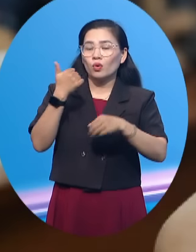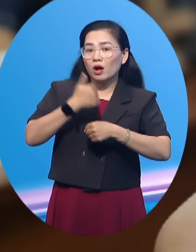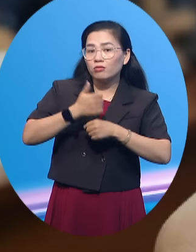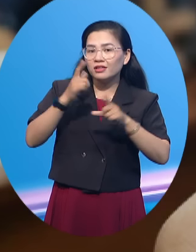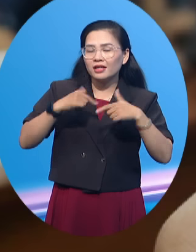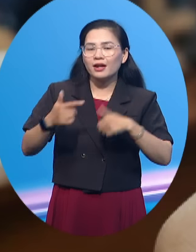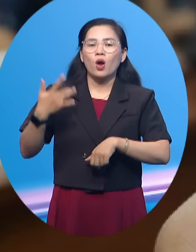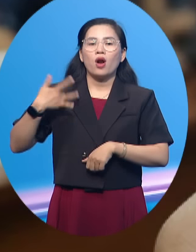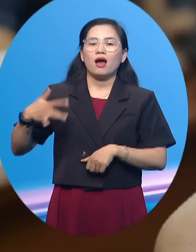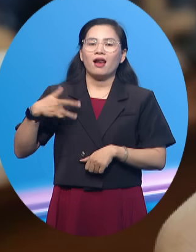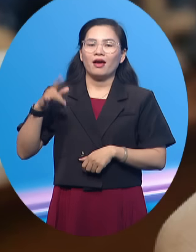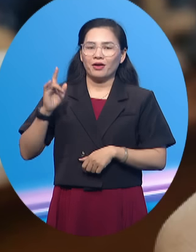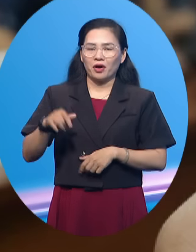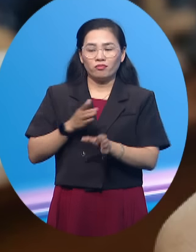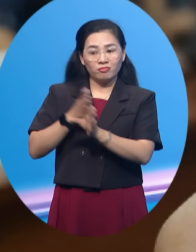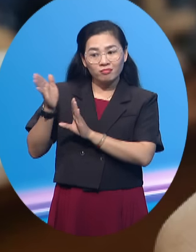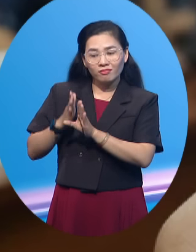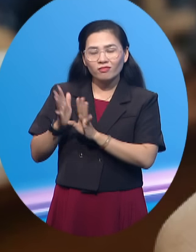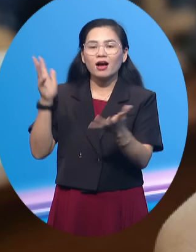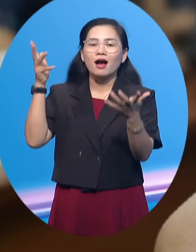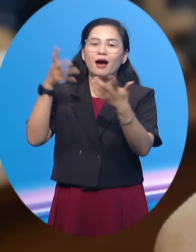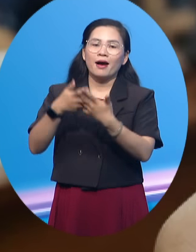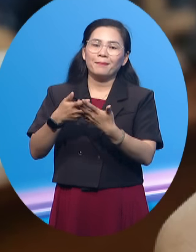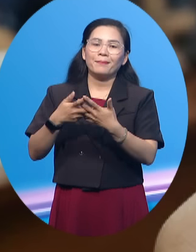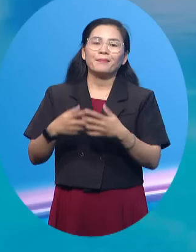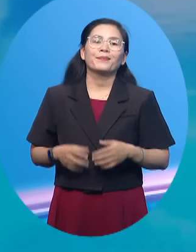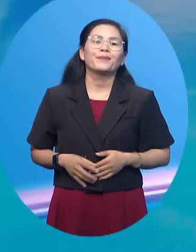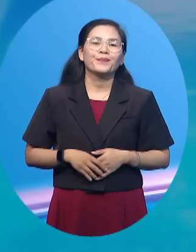tiện trên nhiều lĩnh vực thiết thực với đời sống.